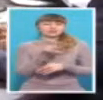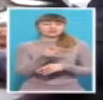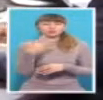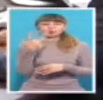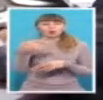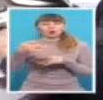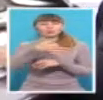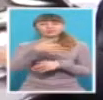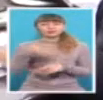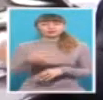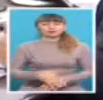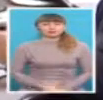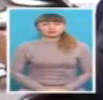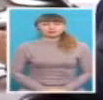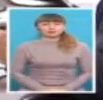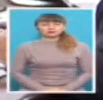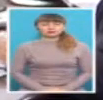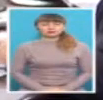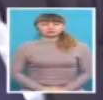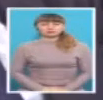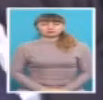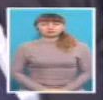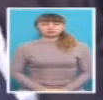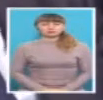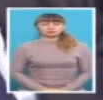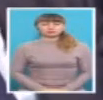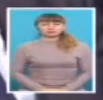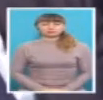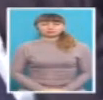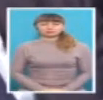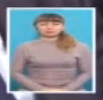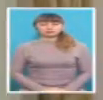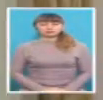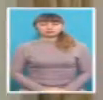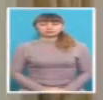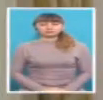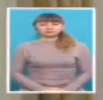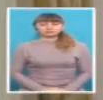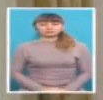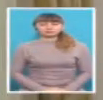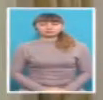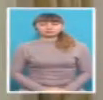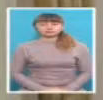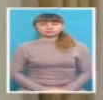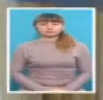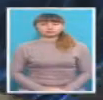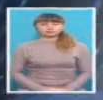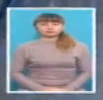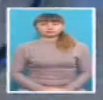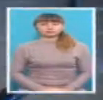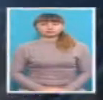өндірушілері, агроөнеркәсіп кешенін дамыту бойынша заңға енгізілген өзгерістер жайында кеңесті. Қандай ортақ шешімдер